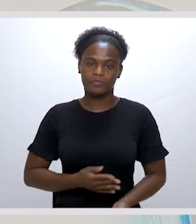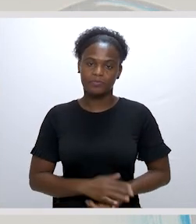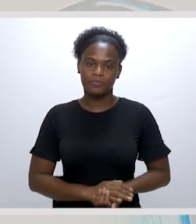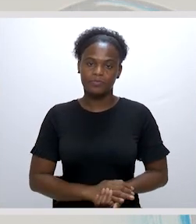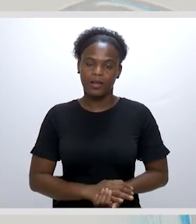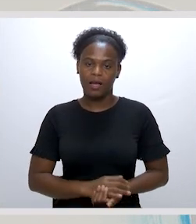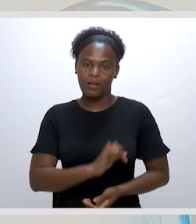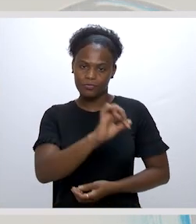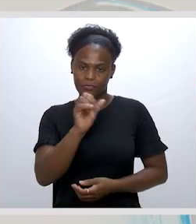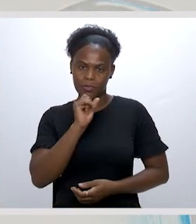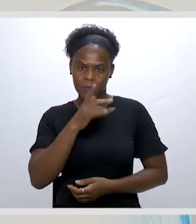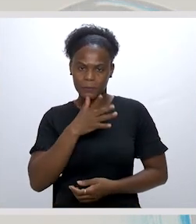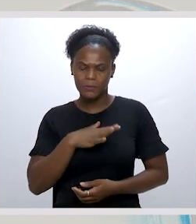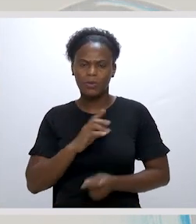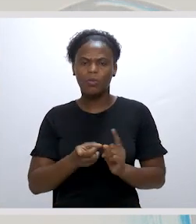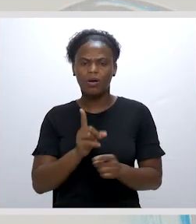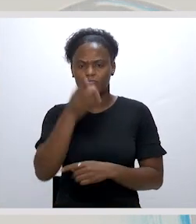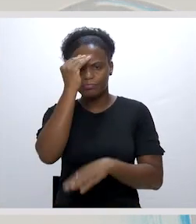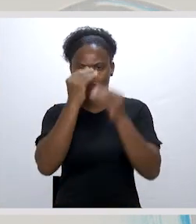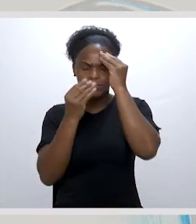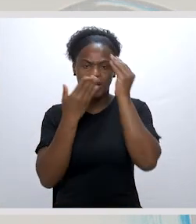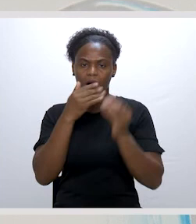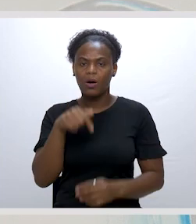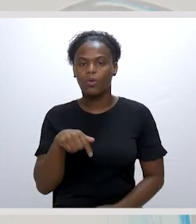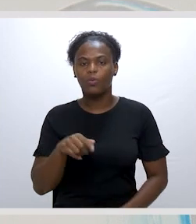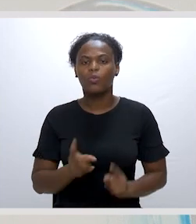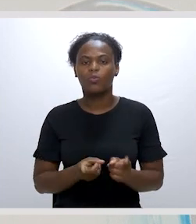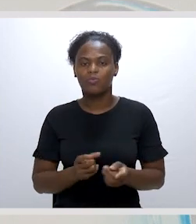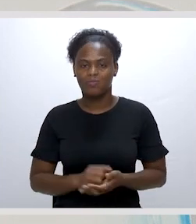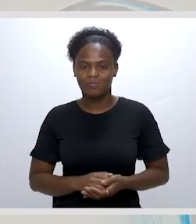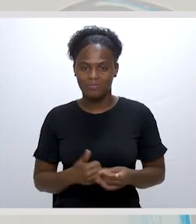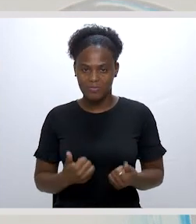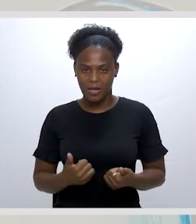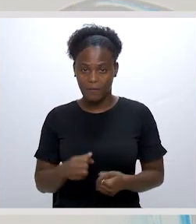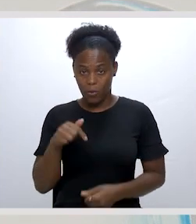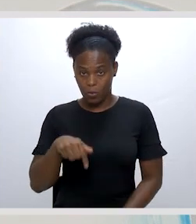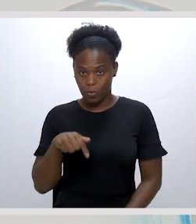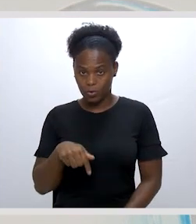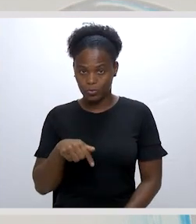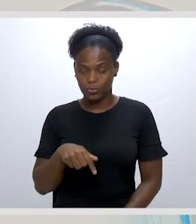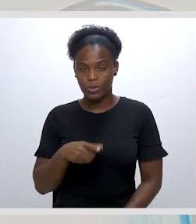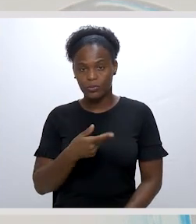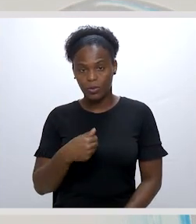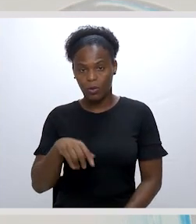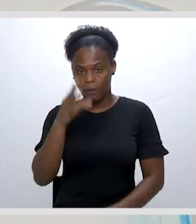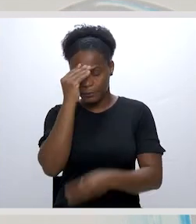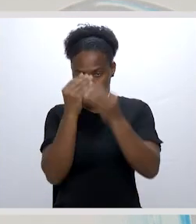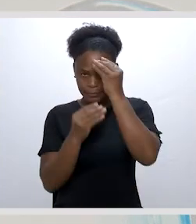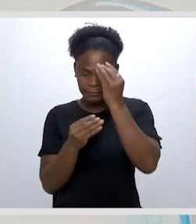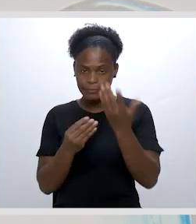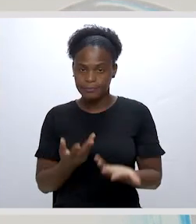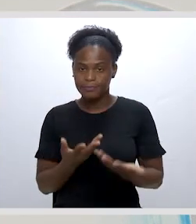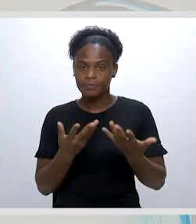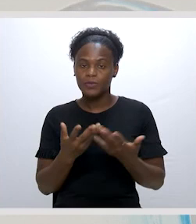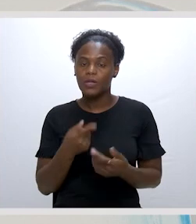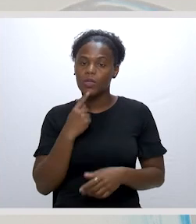Quelqu'un peut me dire qu'est-ce qu'on a appris aujourd'hui? Très bien. Aujourd'hui, on a appris